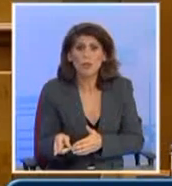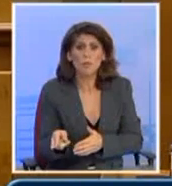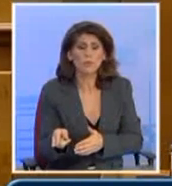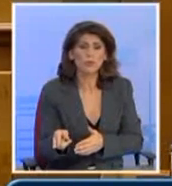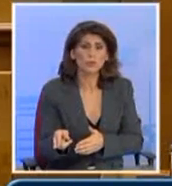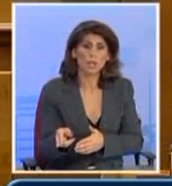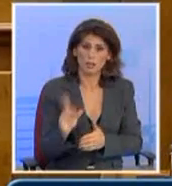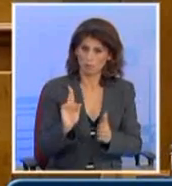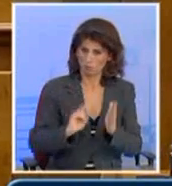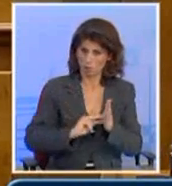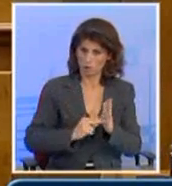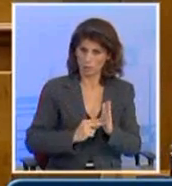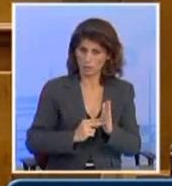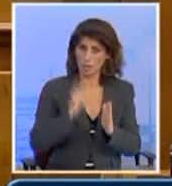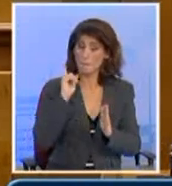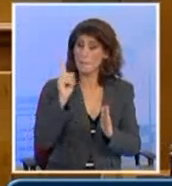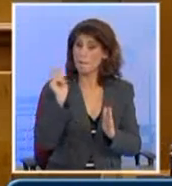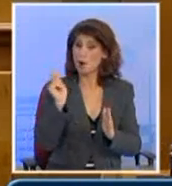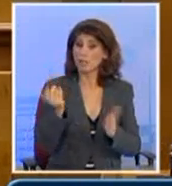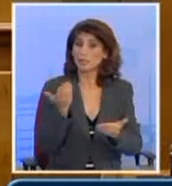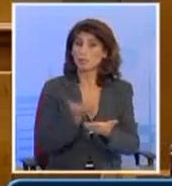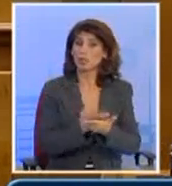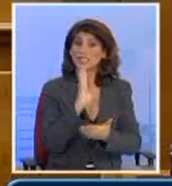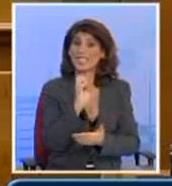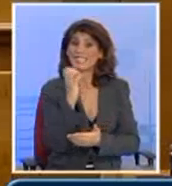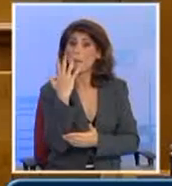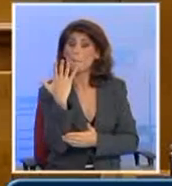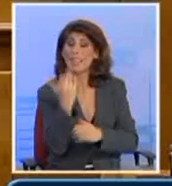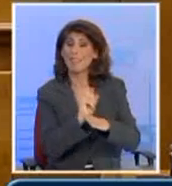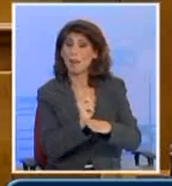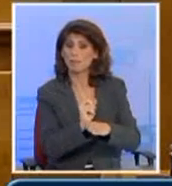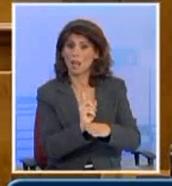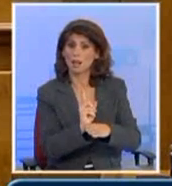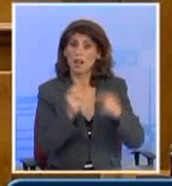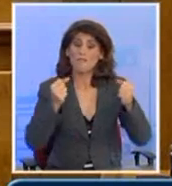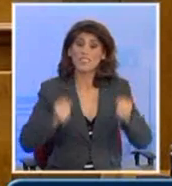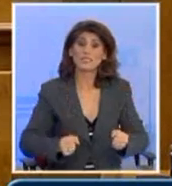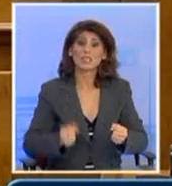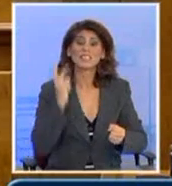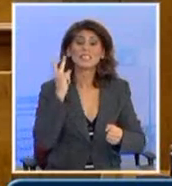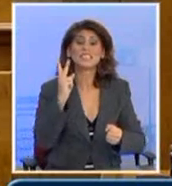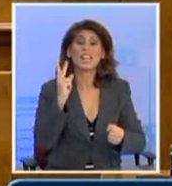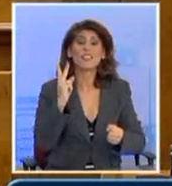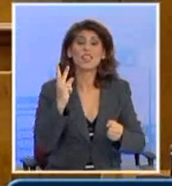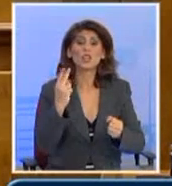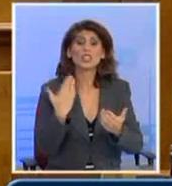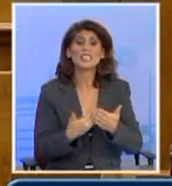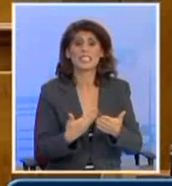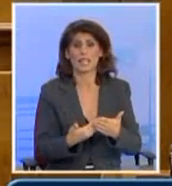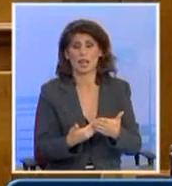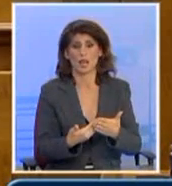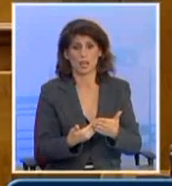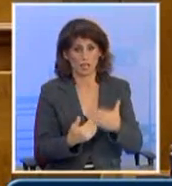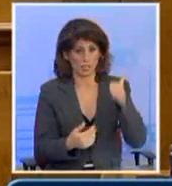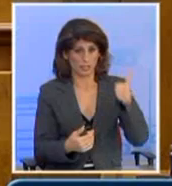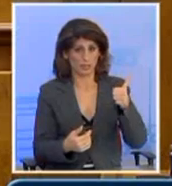τώρα, μία πολιτική πρόταση 45 λεπτών βασισμένη σε δύο και μόνο στοιχεία. Σε